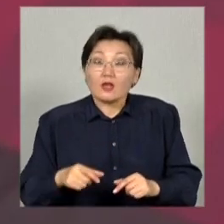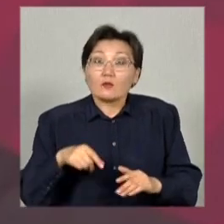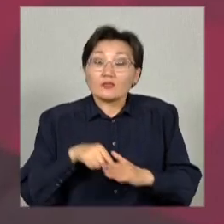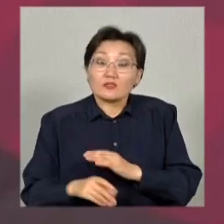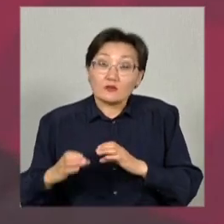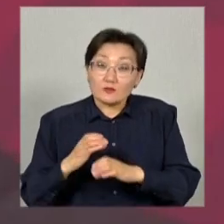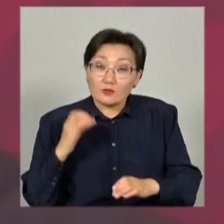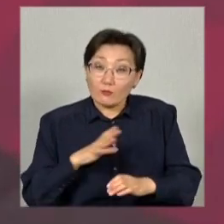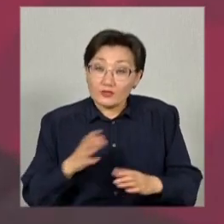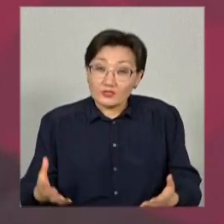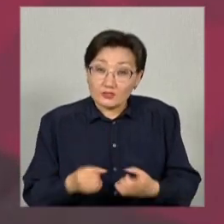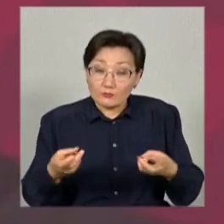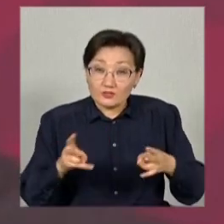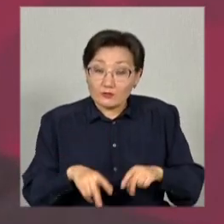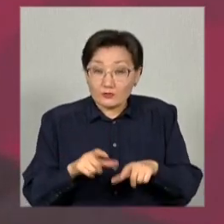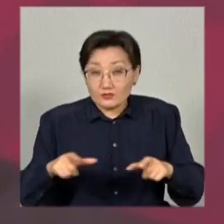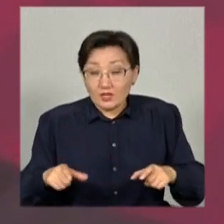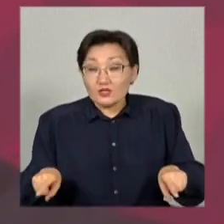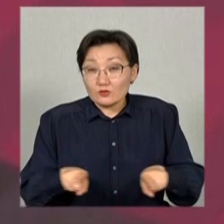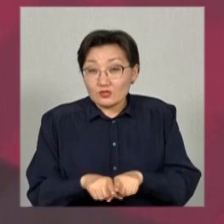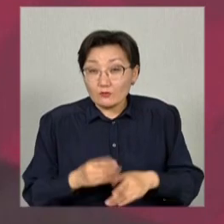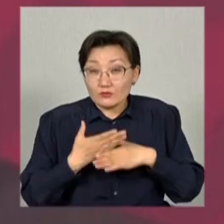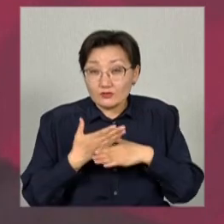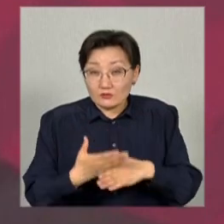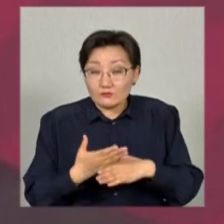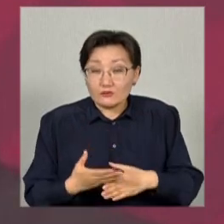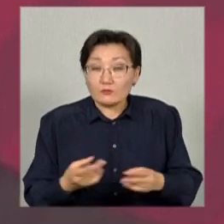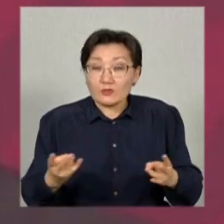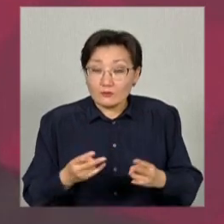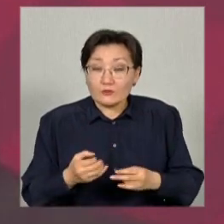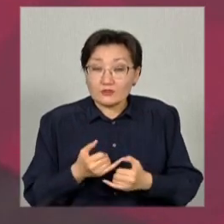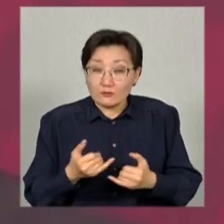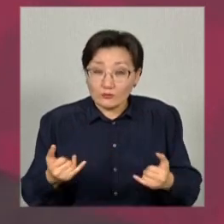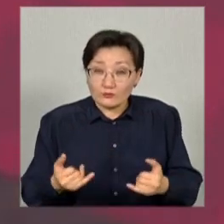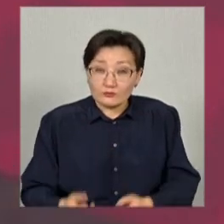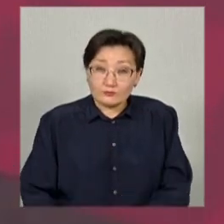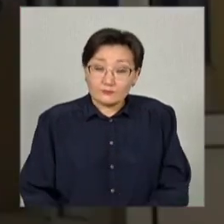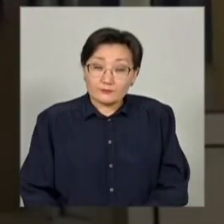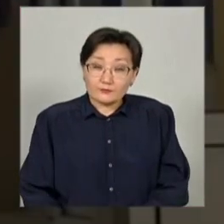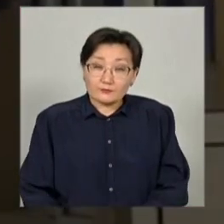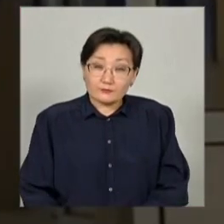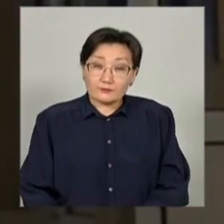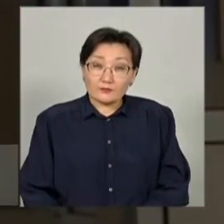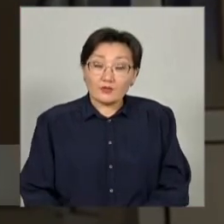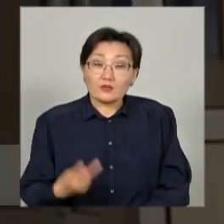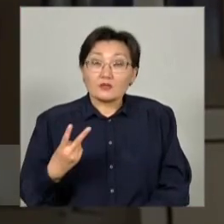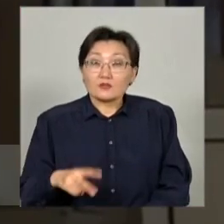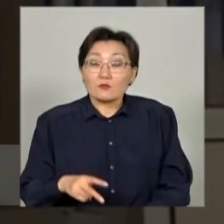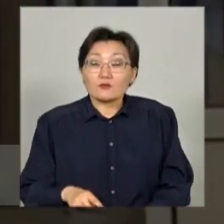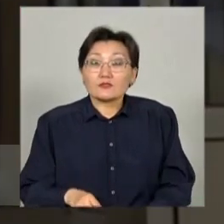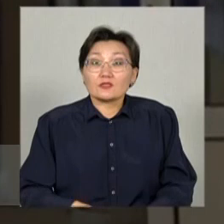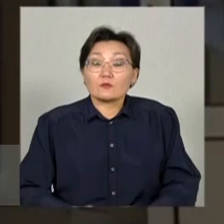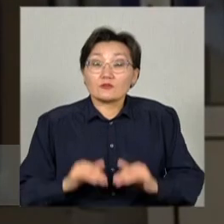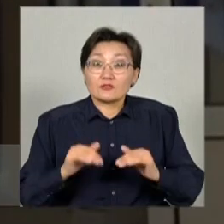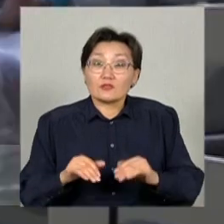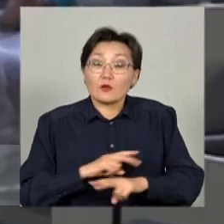поезда, были спасены. Остальным пострадавшим также оказывается вся необходимая медицинская помощь. До 20 возросло число